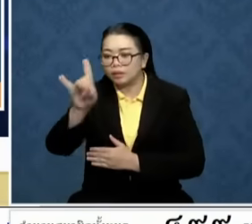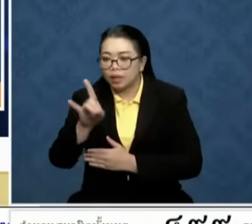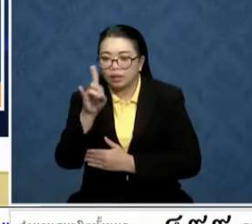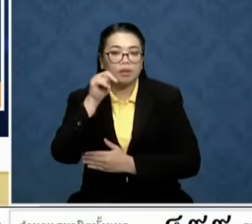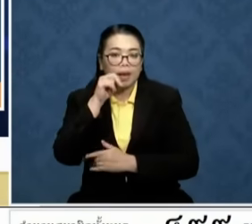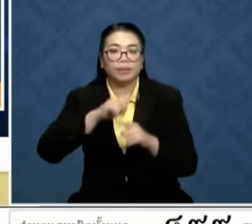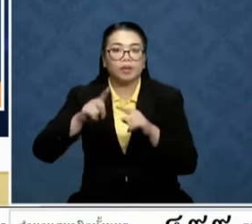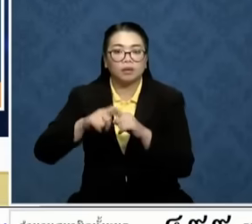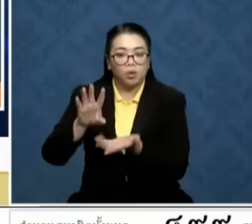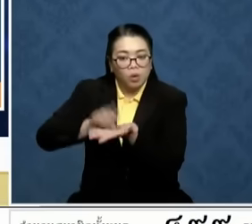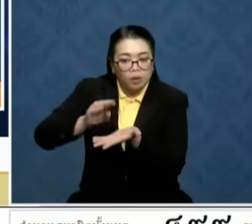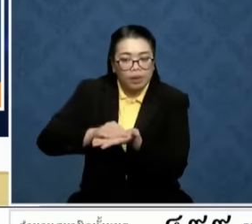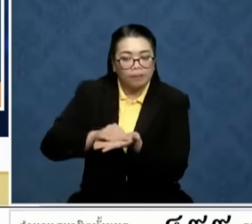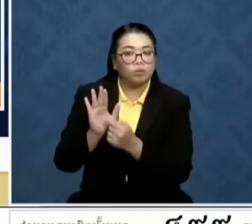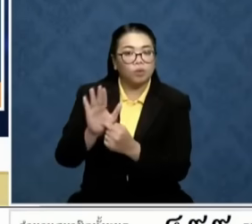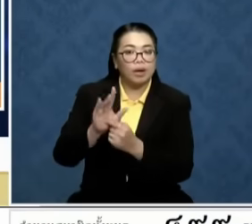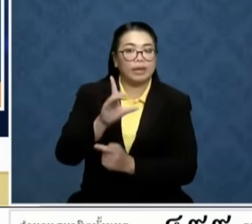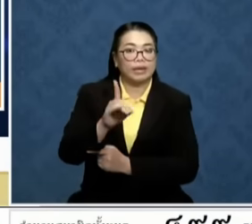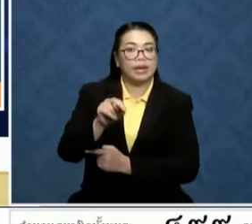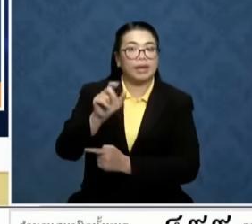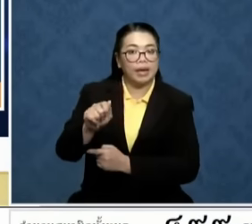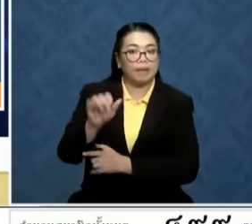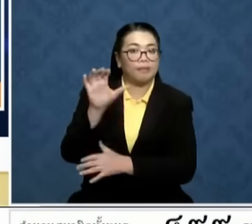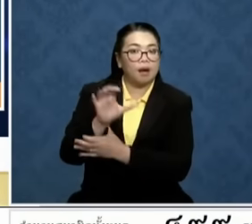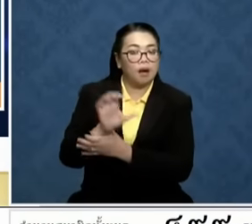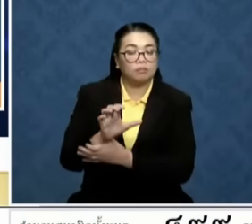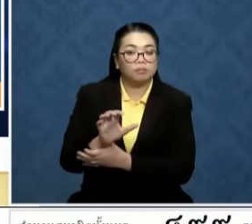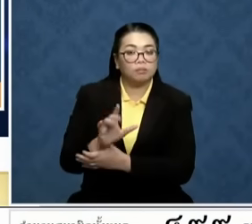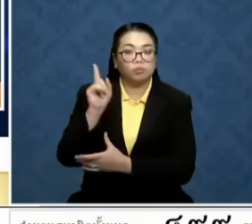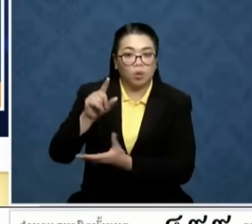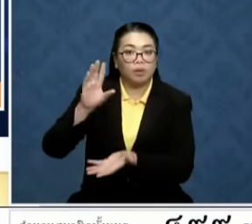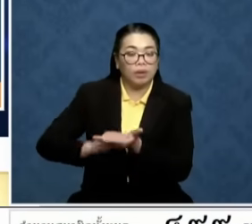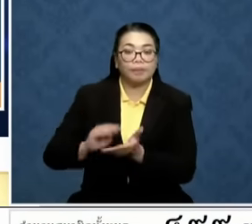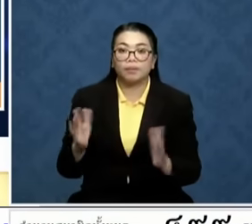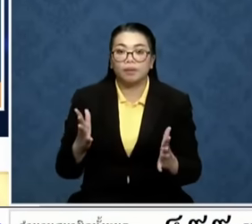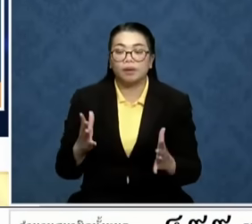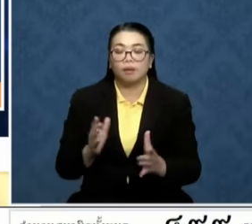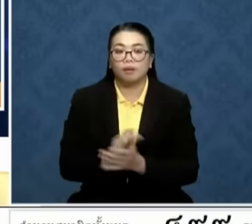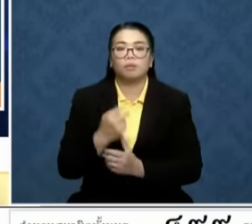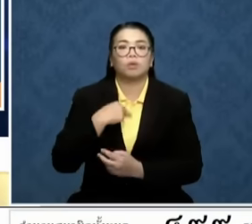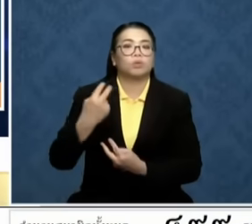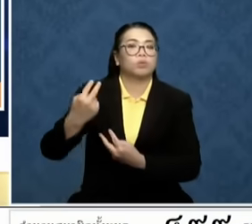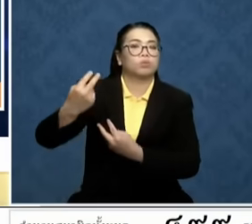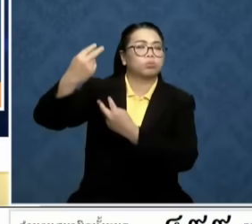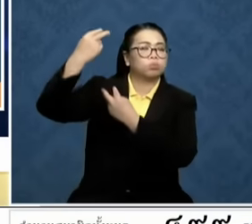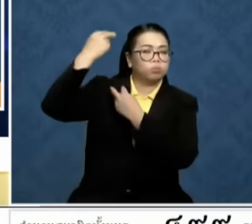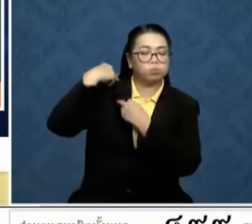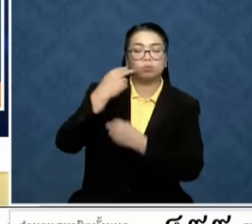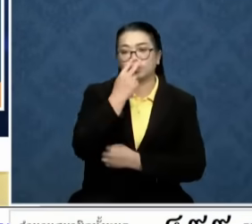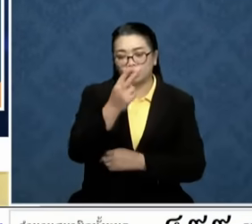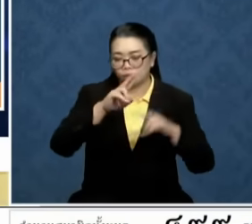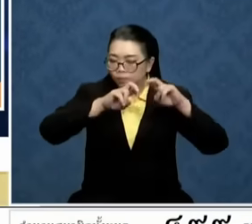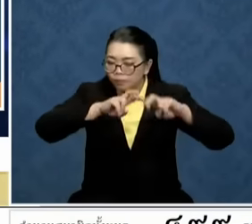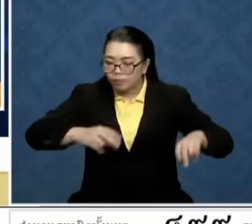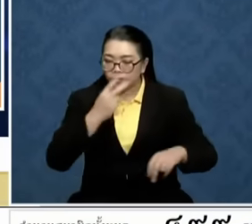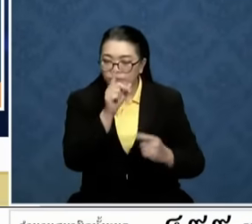อย่าง DNAหรอสถัดไปครับผมก็เลยต้องย้อนกลับไปสืบคนท่านประธานพบ